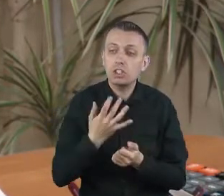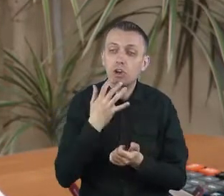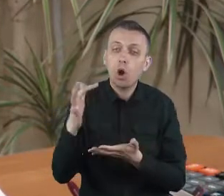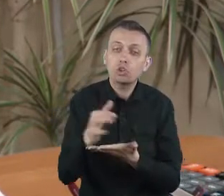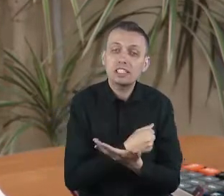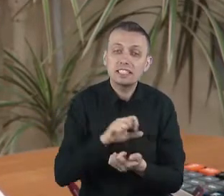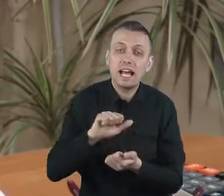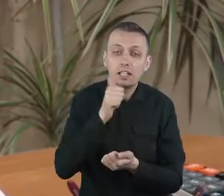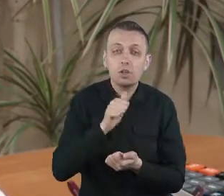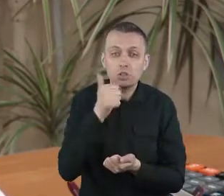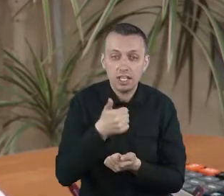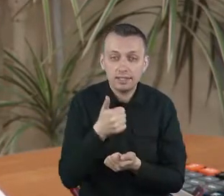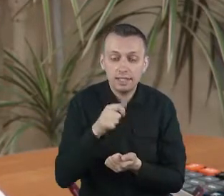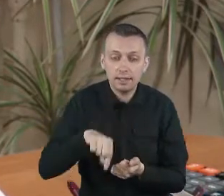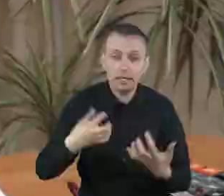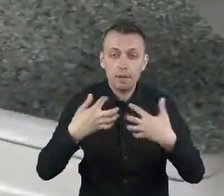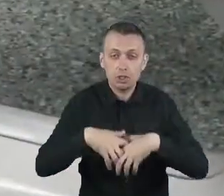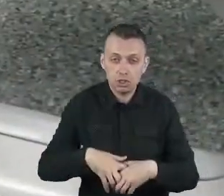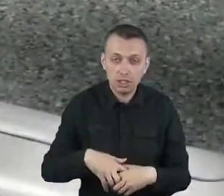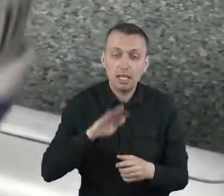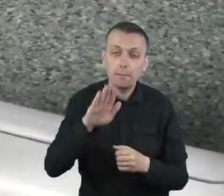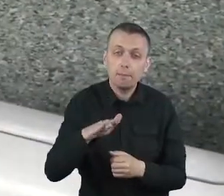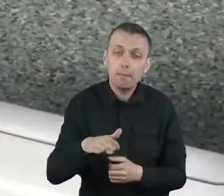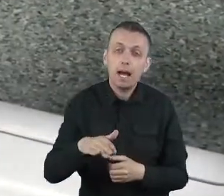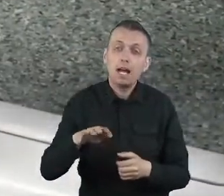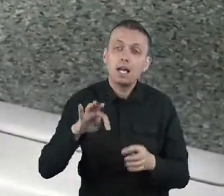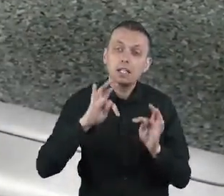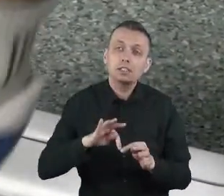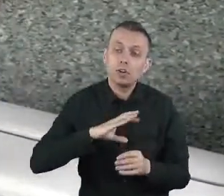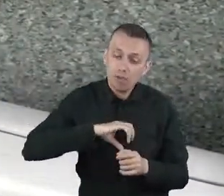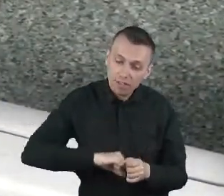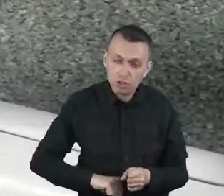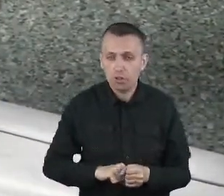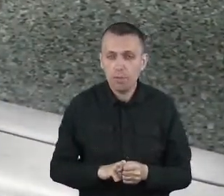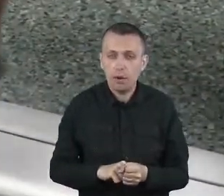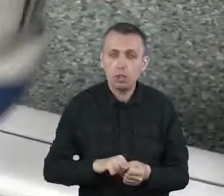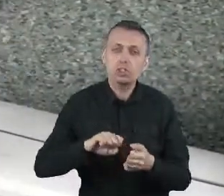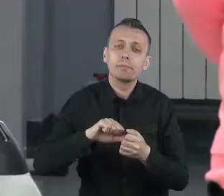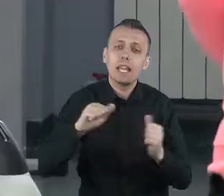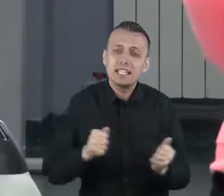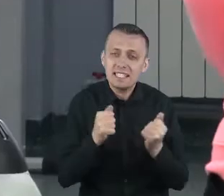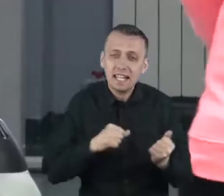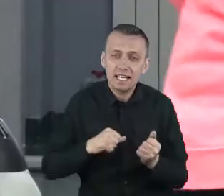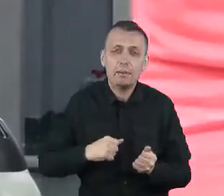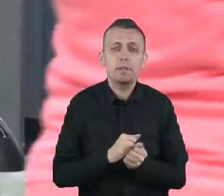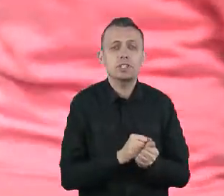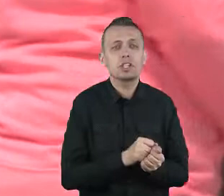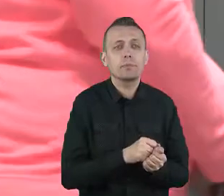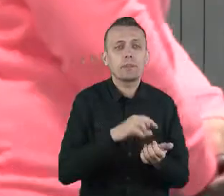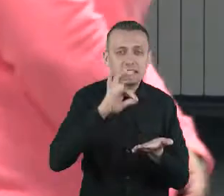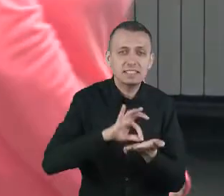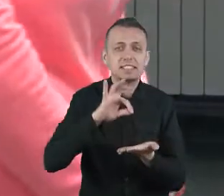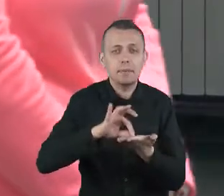dzieci codziennie. Więc ten sprzęt, wiadomo, ma swoją wytrzymałość, swoją trwałość. Staramy się naprawiać sukcesywnie ten sprzęt, ale z